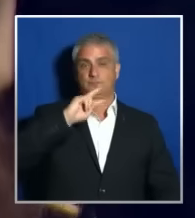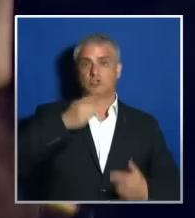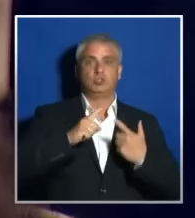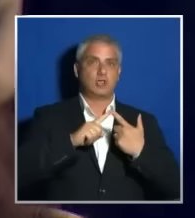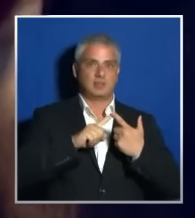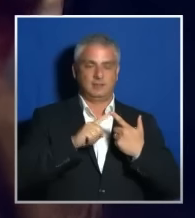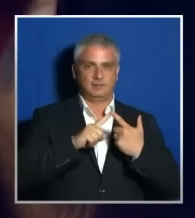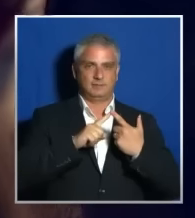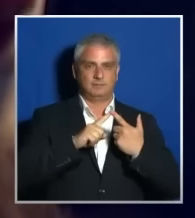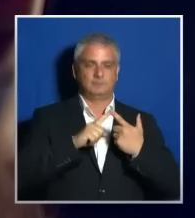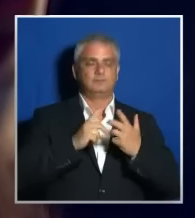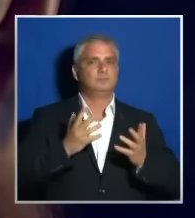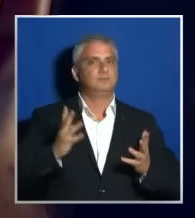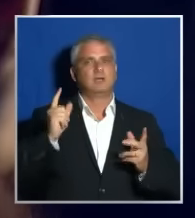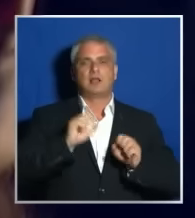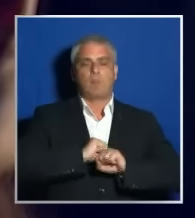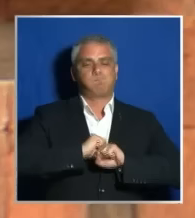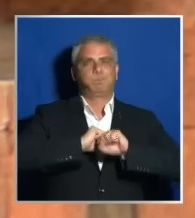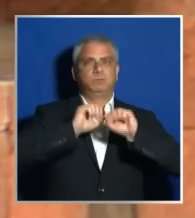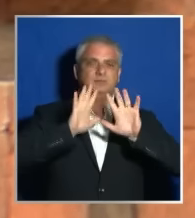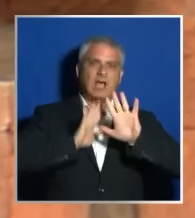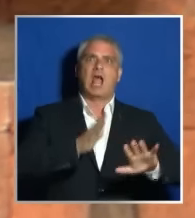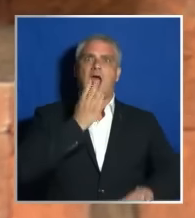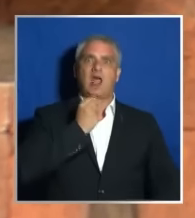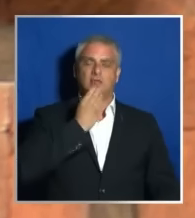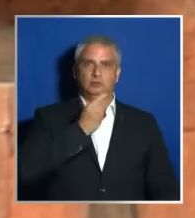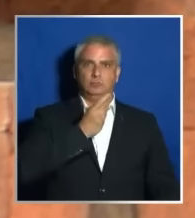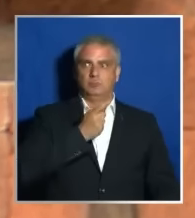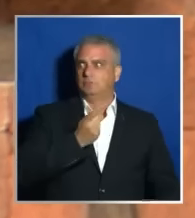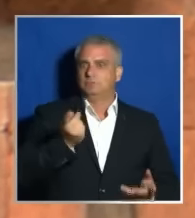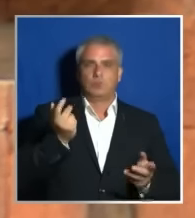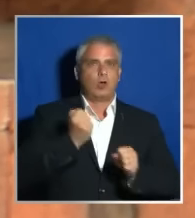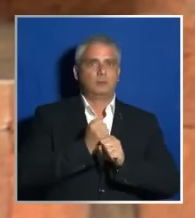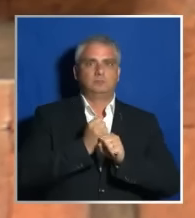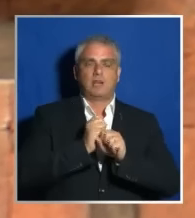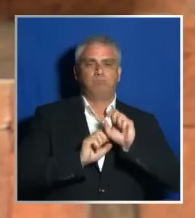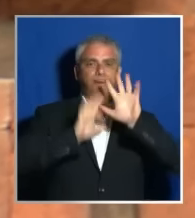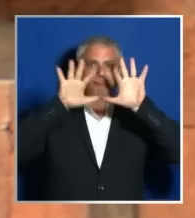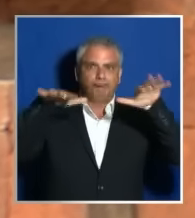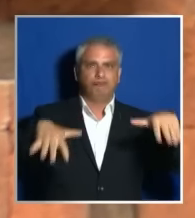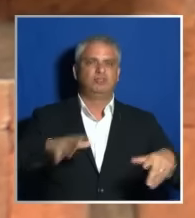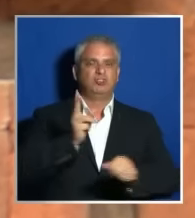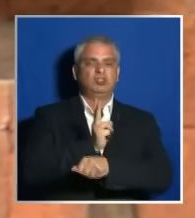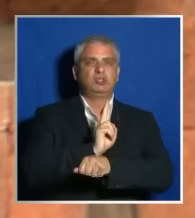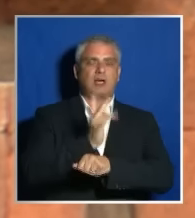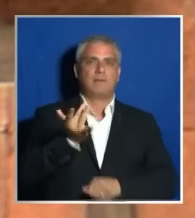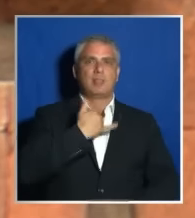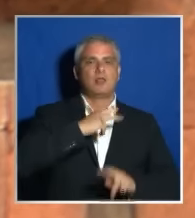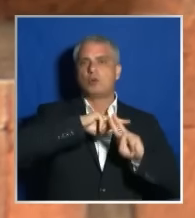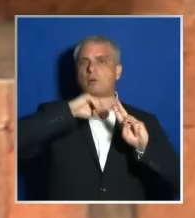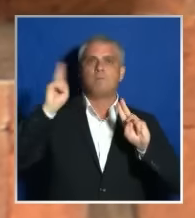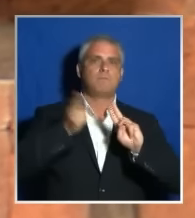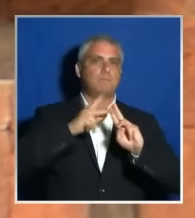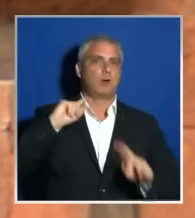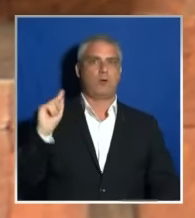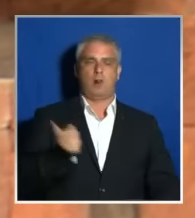שנית בהתפרצות הר הגעש האנטישמי שיורק לב הרותחת של שקרים נגדנו ברחבי